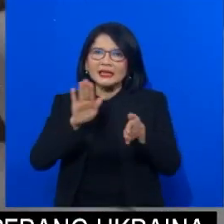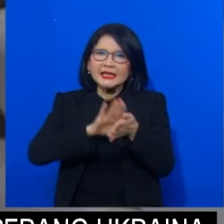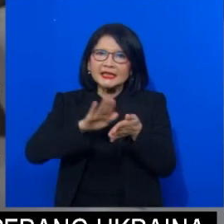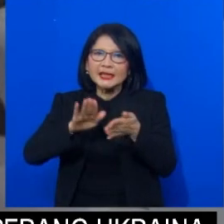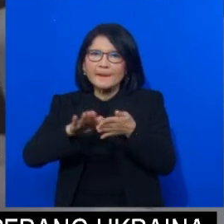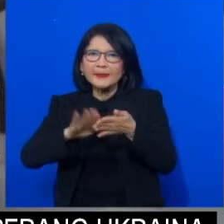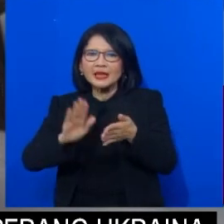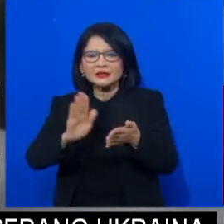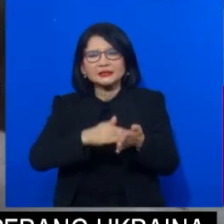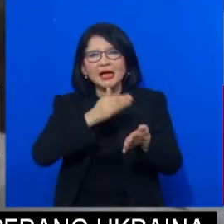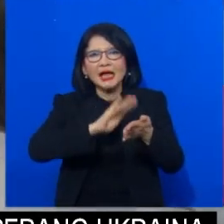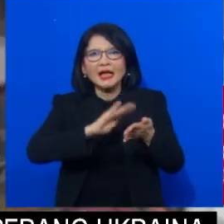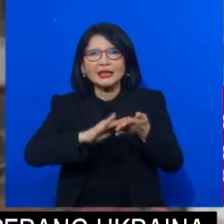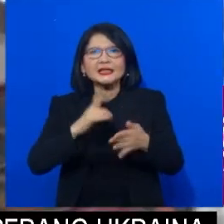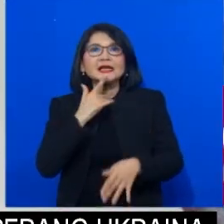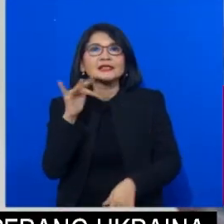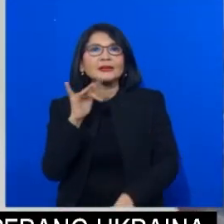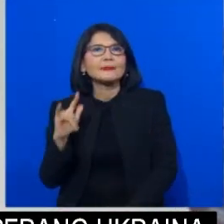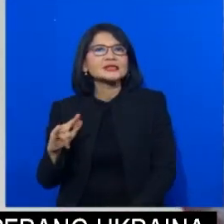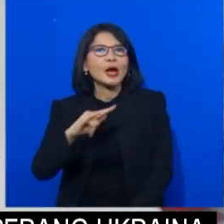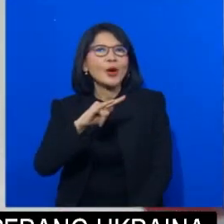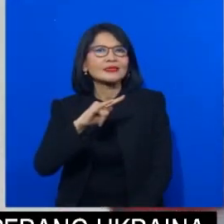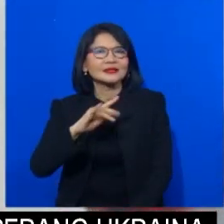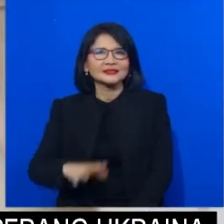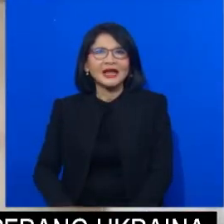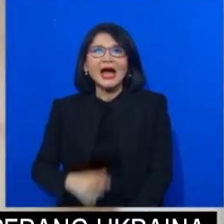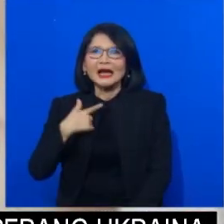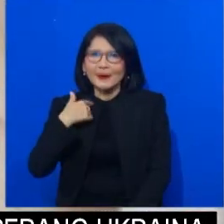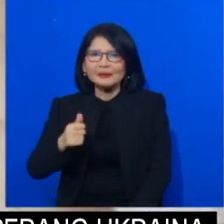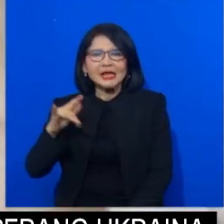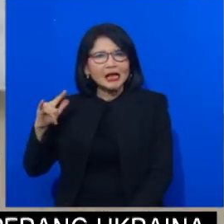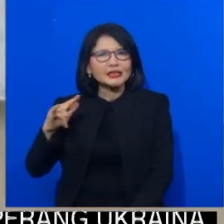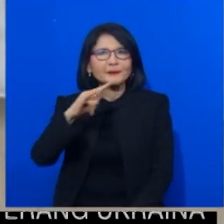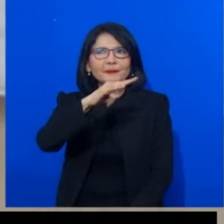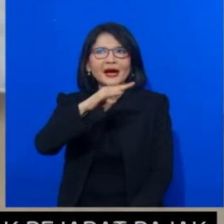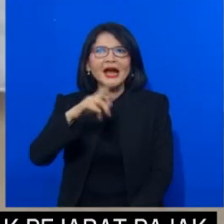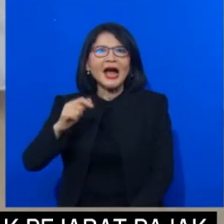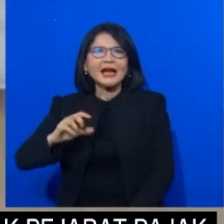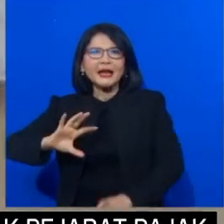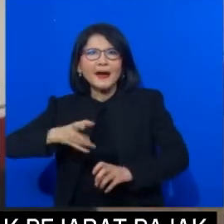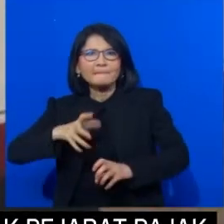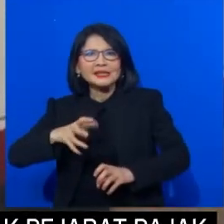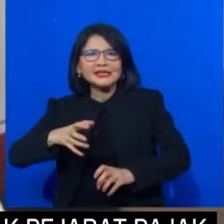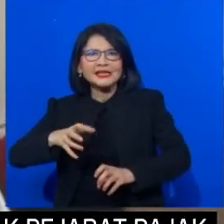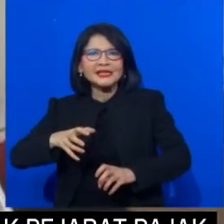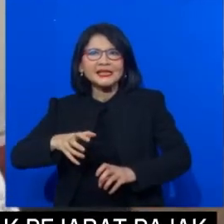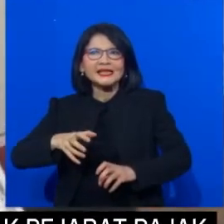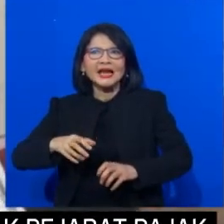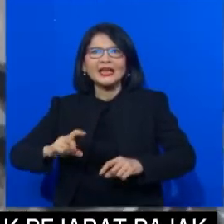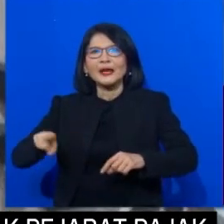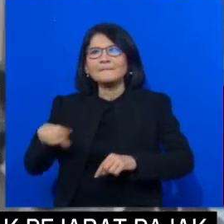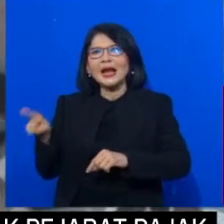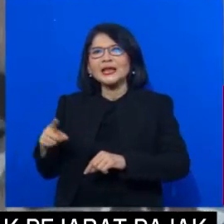khusus sehingga berbentuk pesawat. Supaya terbang, dipasanglah mesin dan baling-baling sesuai jenis pesawat yang